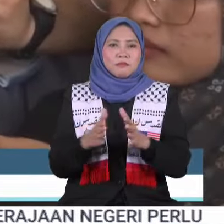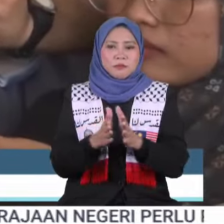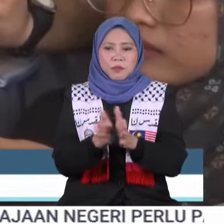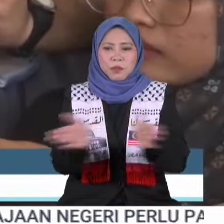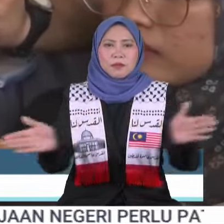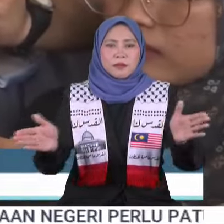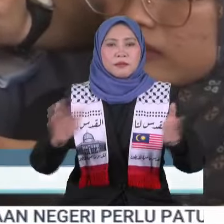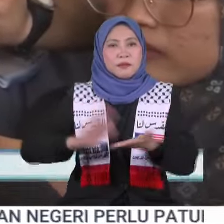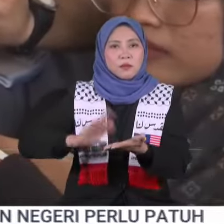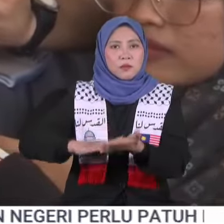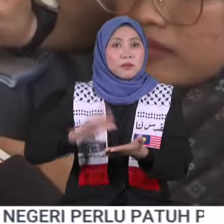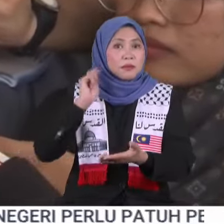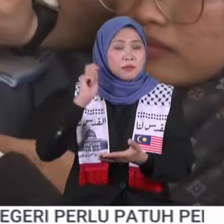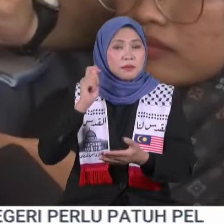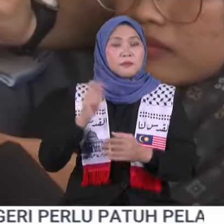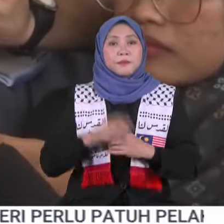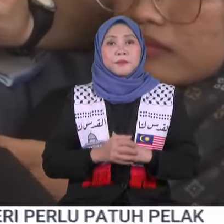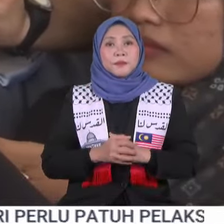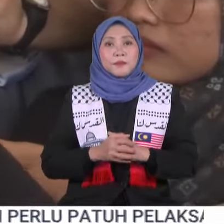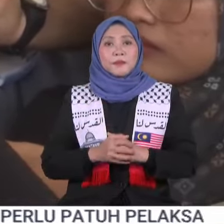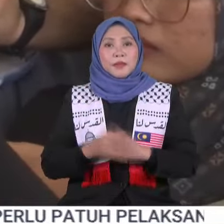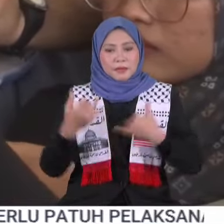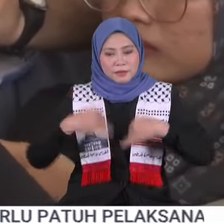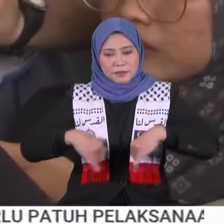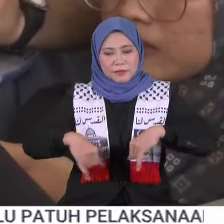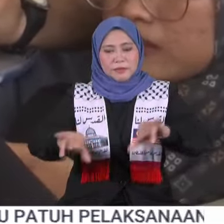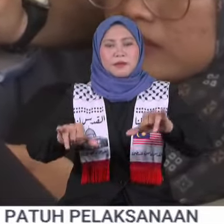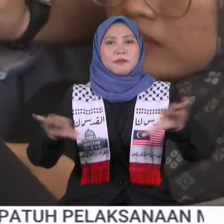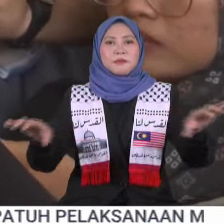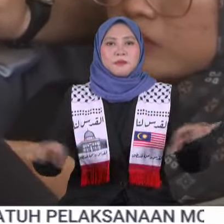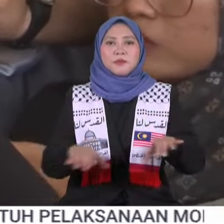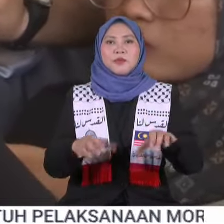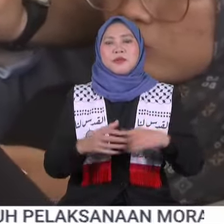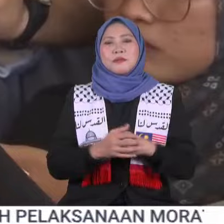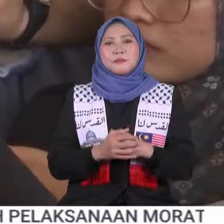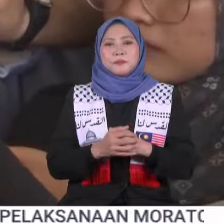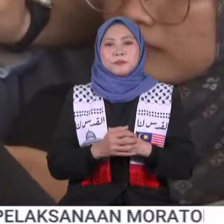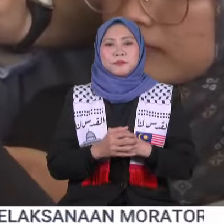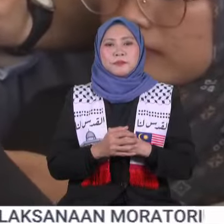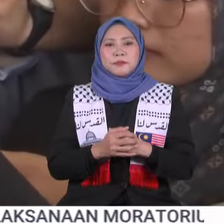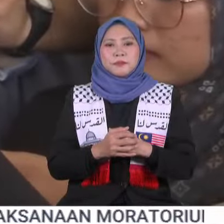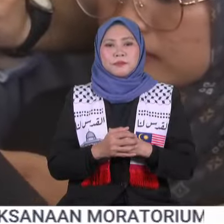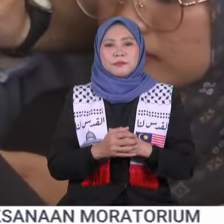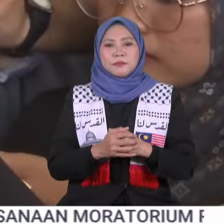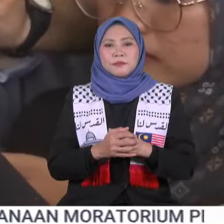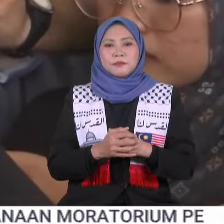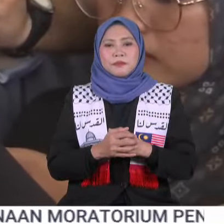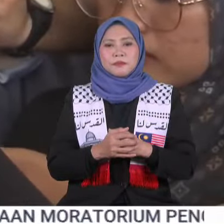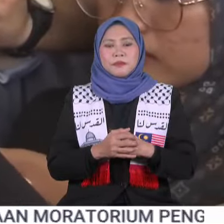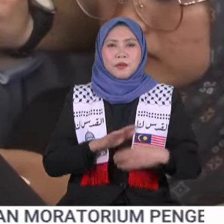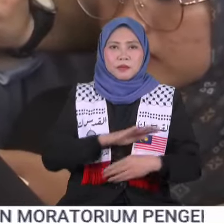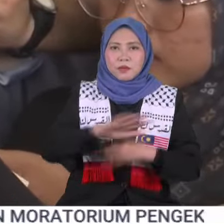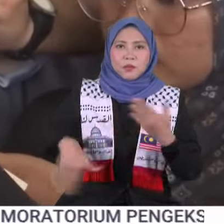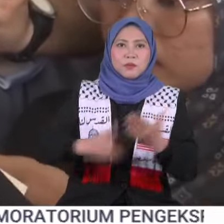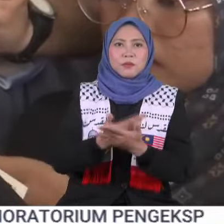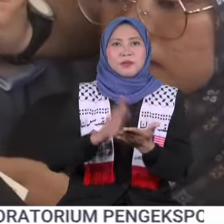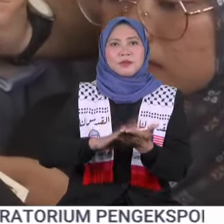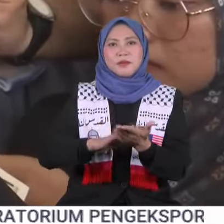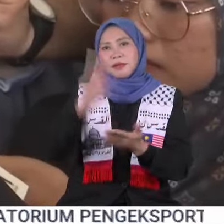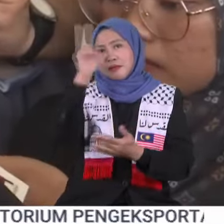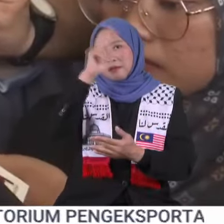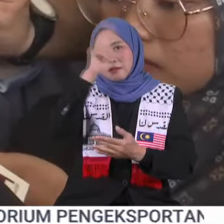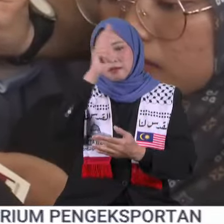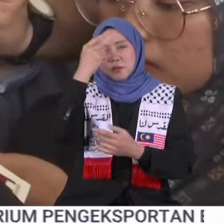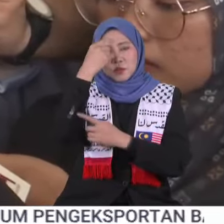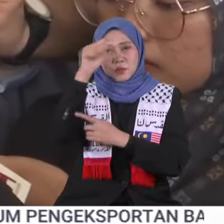di prasekolah so dalam ucapan tadi saya tegaskan kita sedang membuat perluasan-pluasan di semua sekolah kerajaan